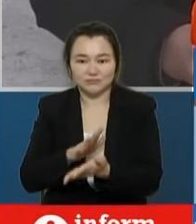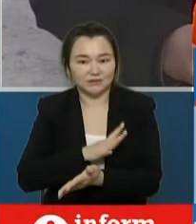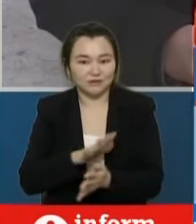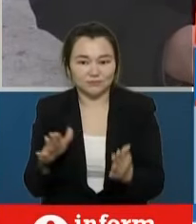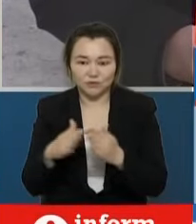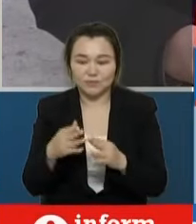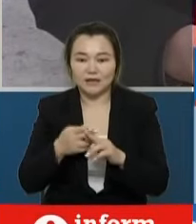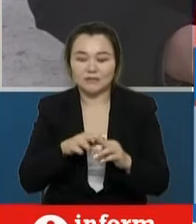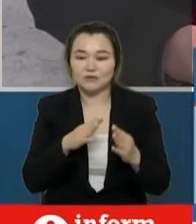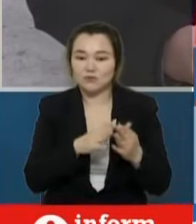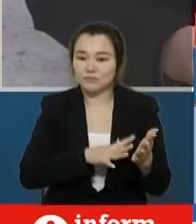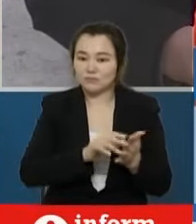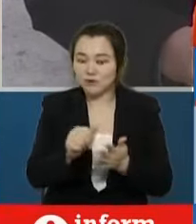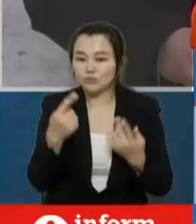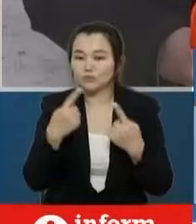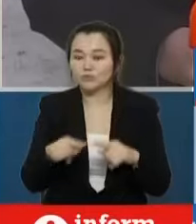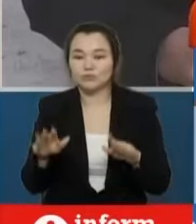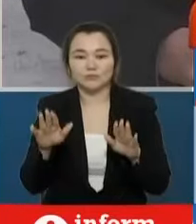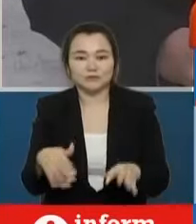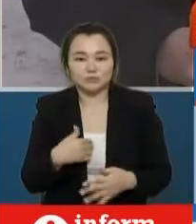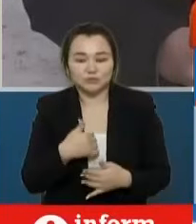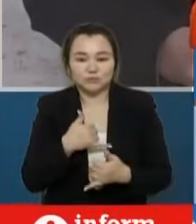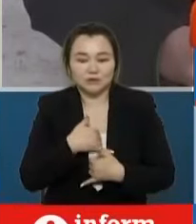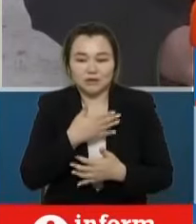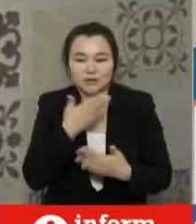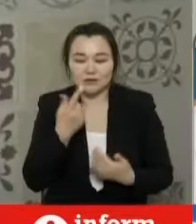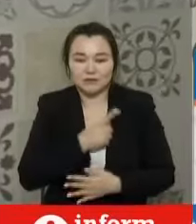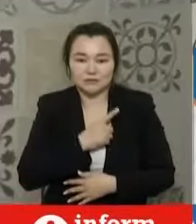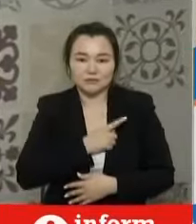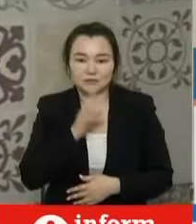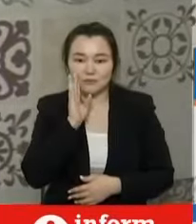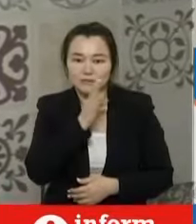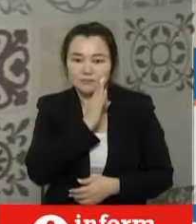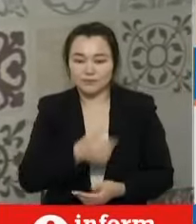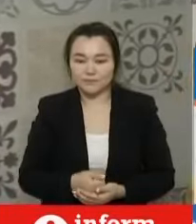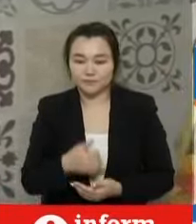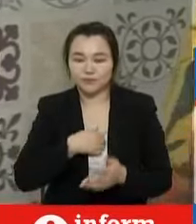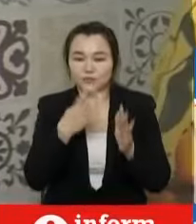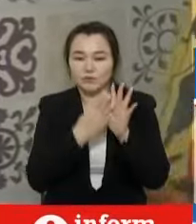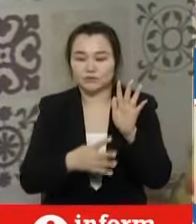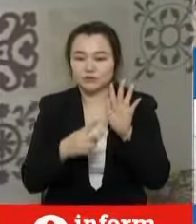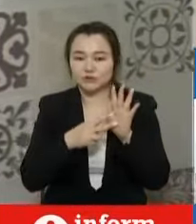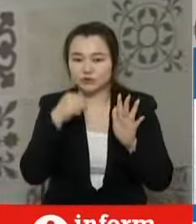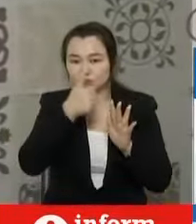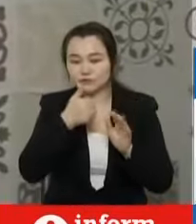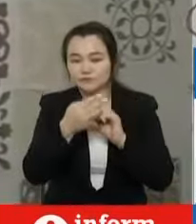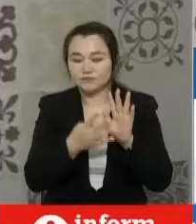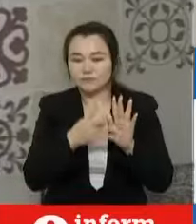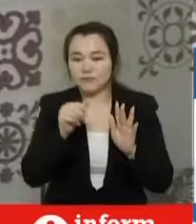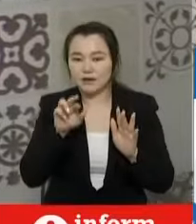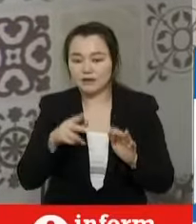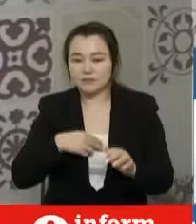үй сүрілетін болса, паналайтын басқа жерім жоқ дейді жалғыз бастана. Мен 97 жылы 19 майда көшіп